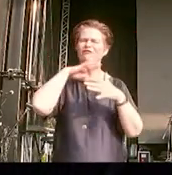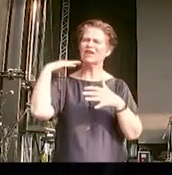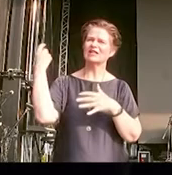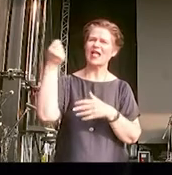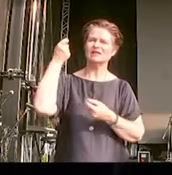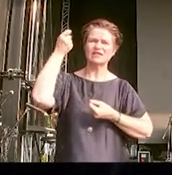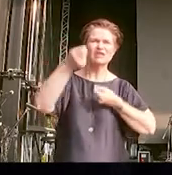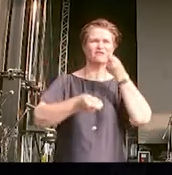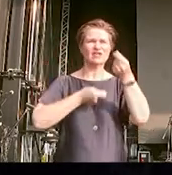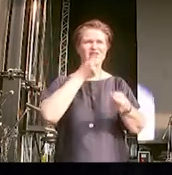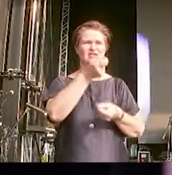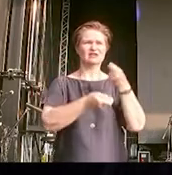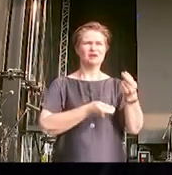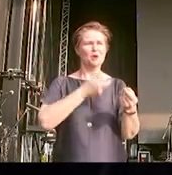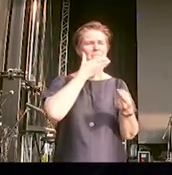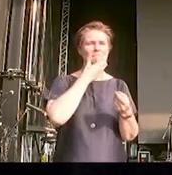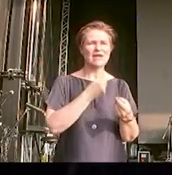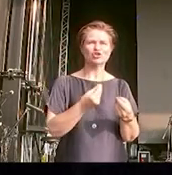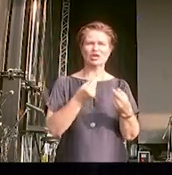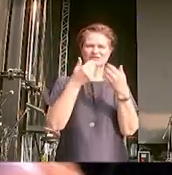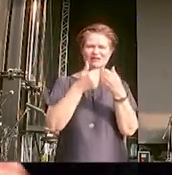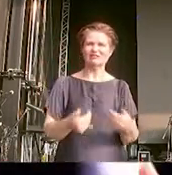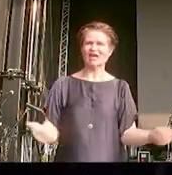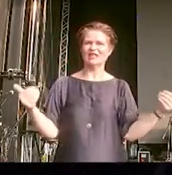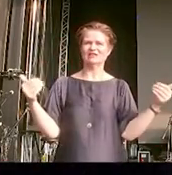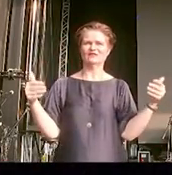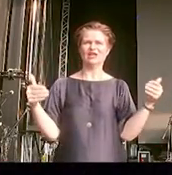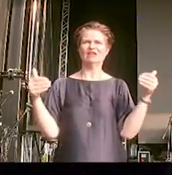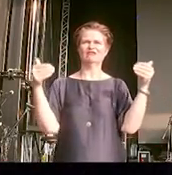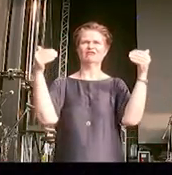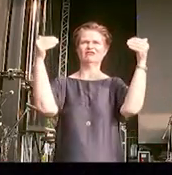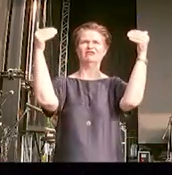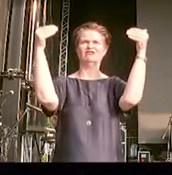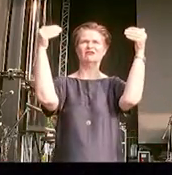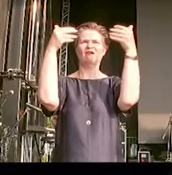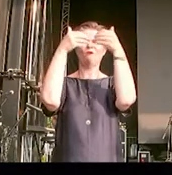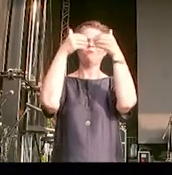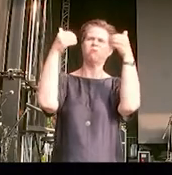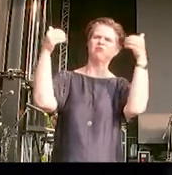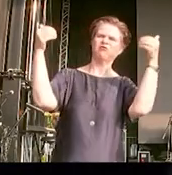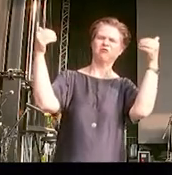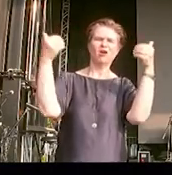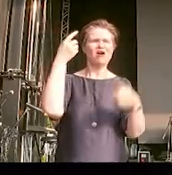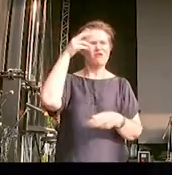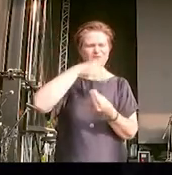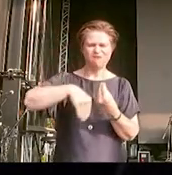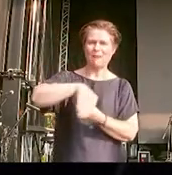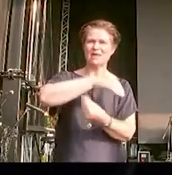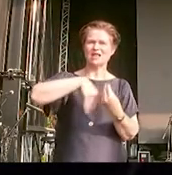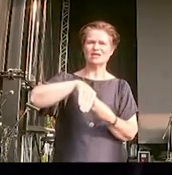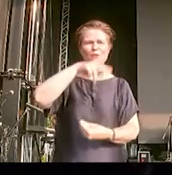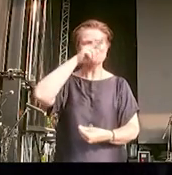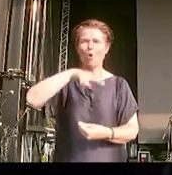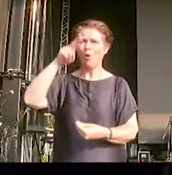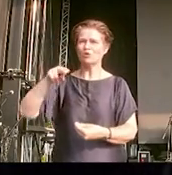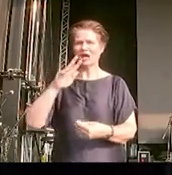ist, Menschen getrennt sind durch so Zeltnähte, die nach oben offen sind und eine Familie über Monate hin dort festgehalten wird